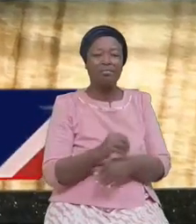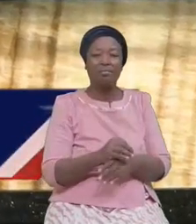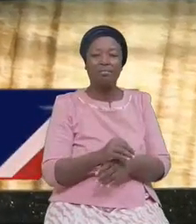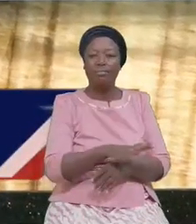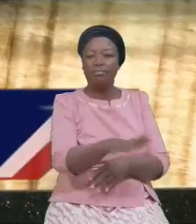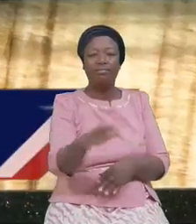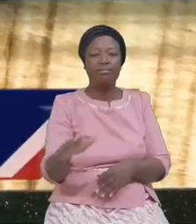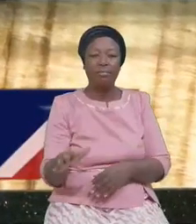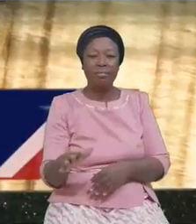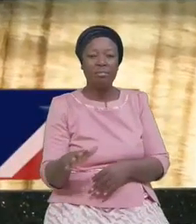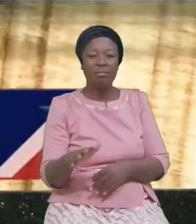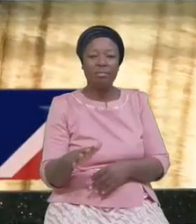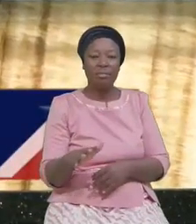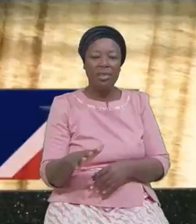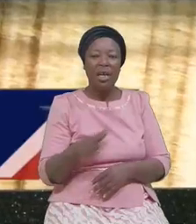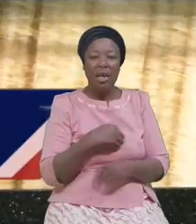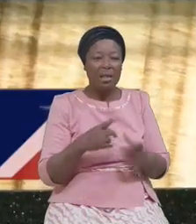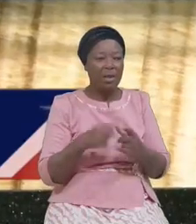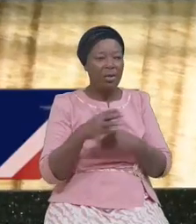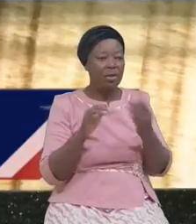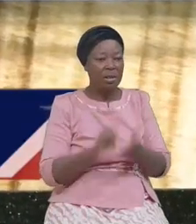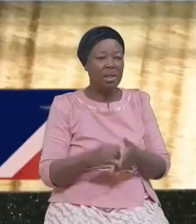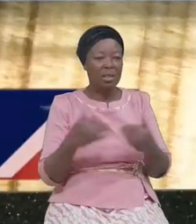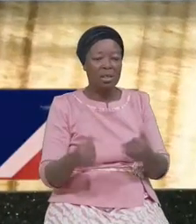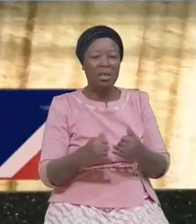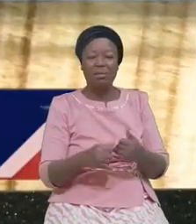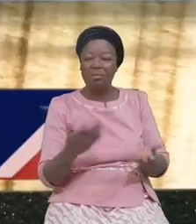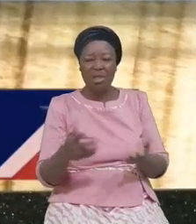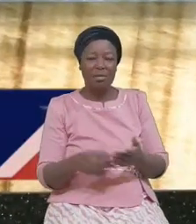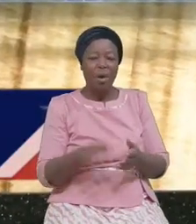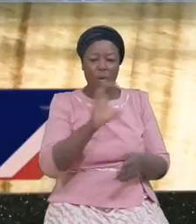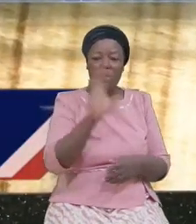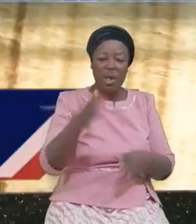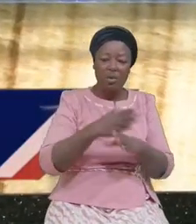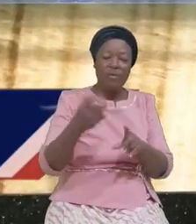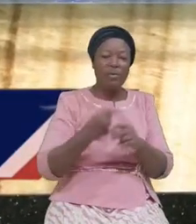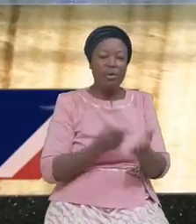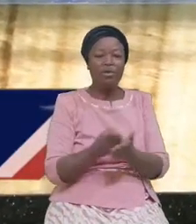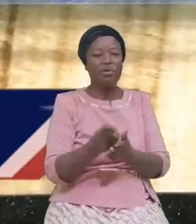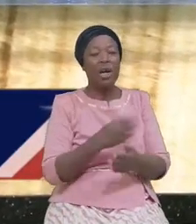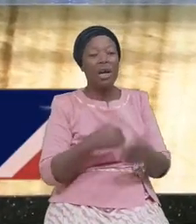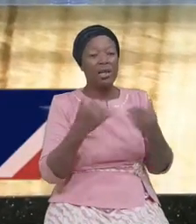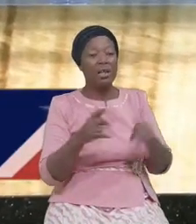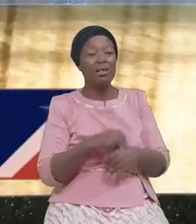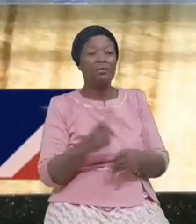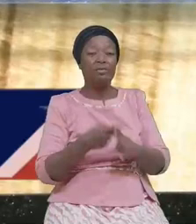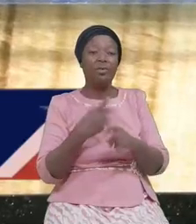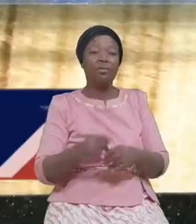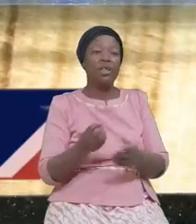cette chose-là, commençant d'être vagabonds, commençant de d'errer loin de la vérité et de la bonté de